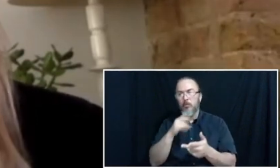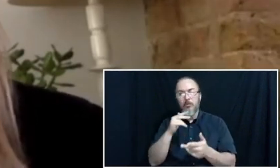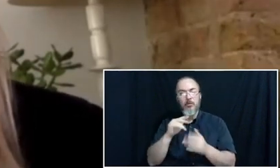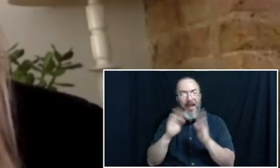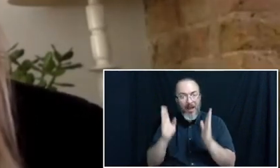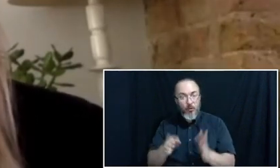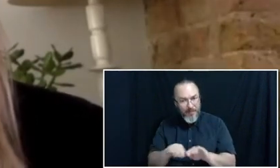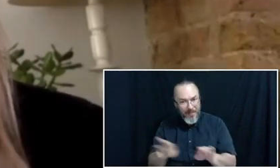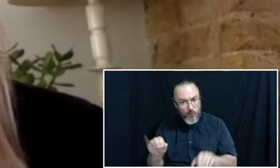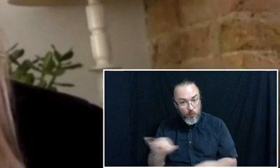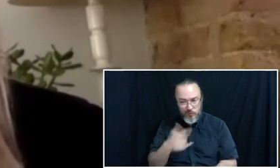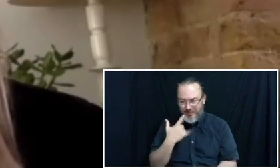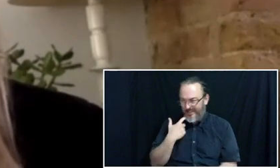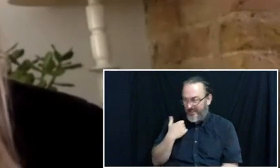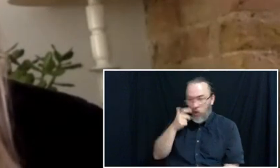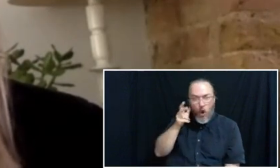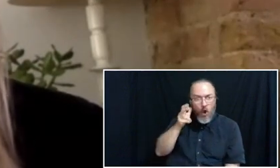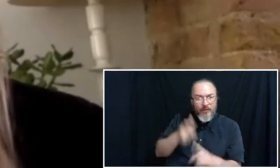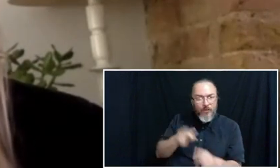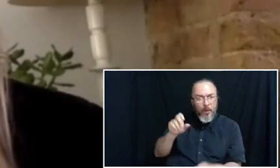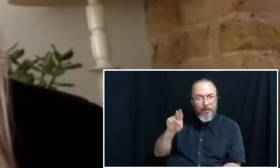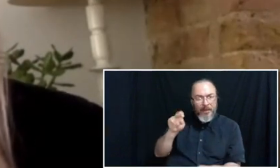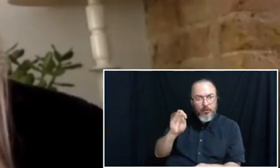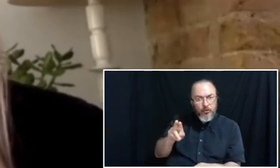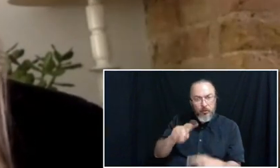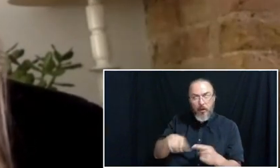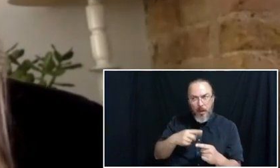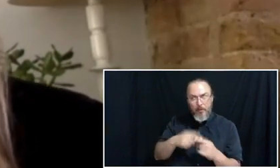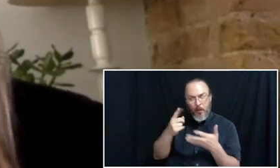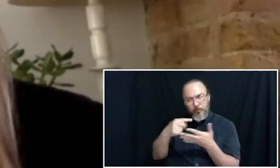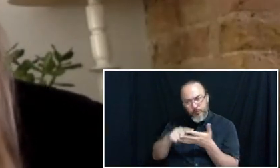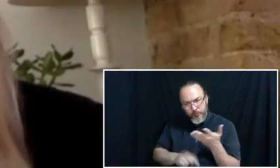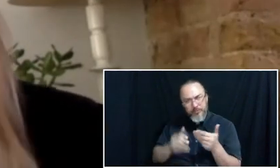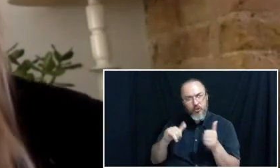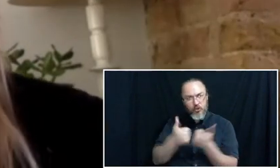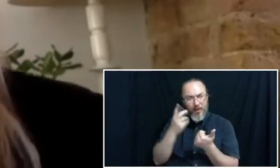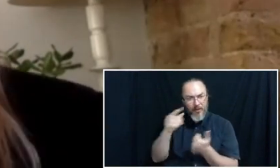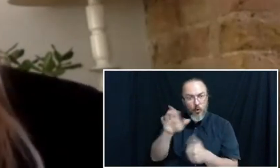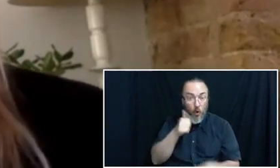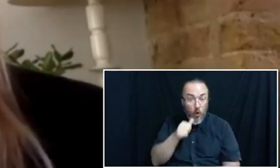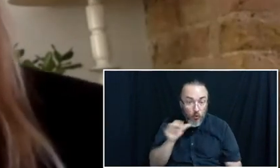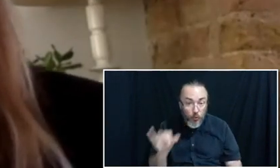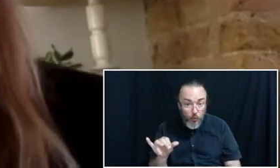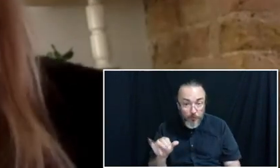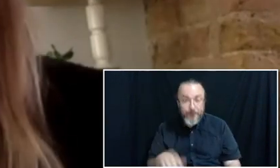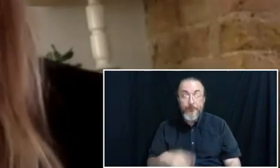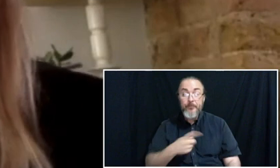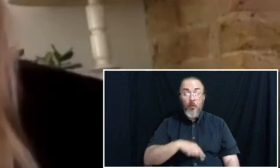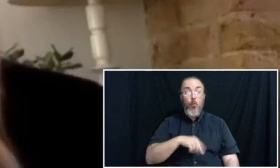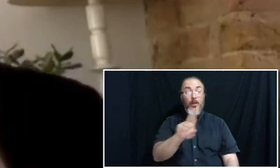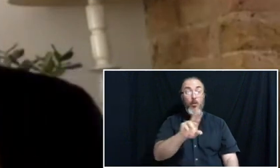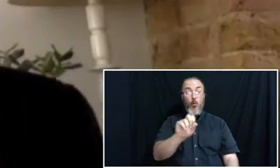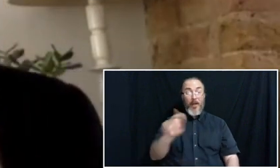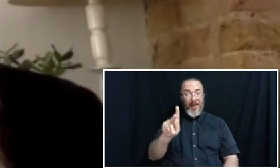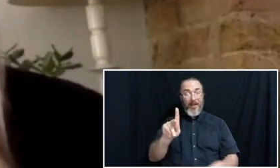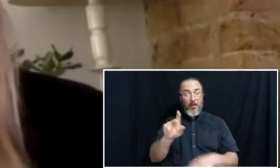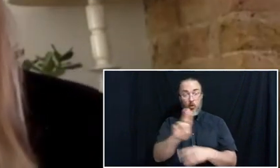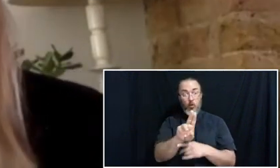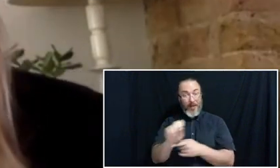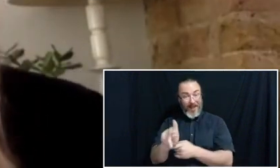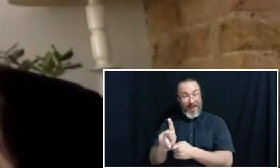nationaux et internationaux et de nombreuses difficultés sont apparues. Le Royaume-Uni a appuyé l'éducation